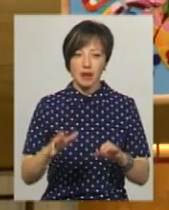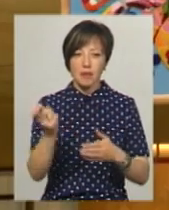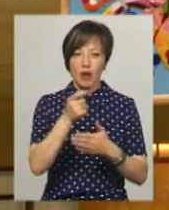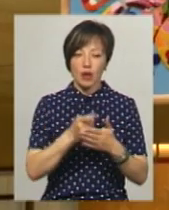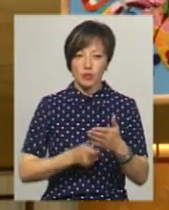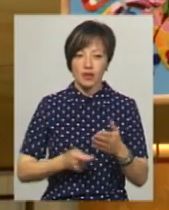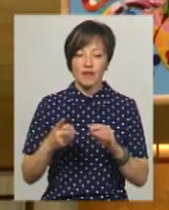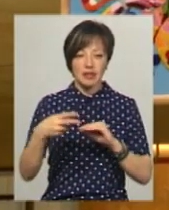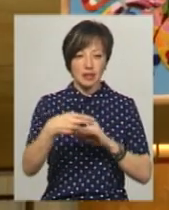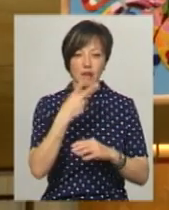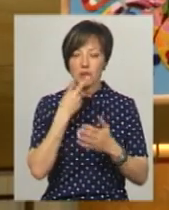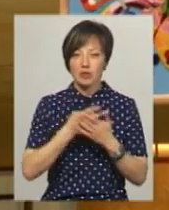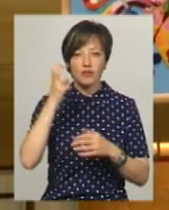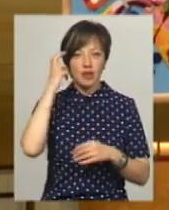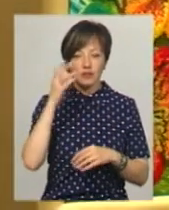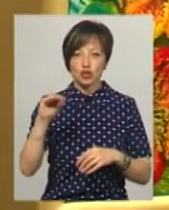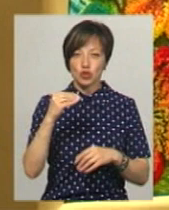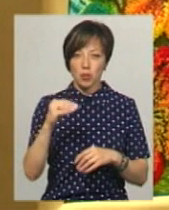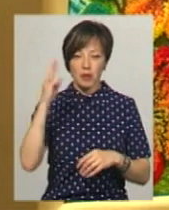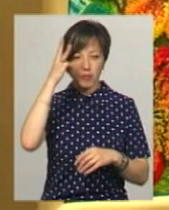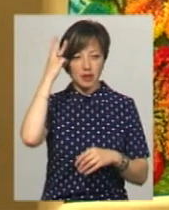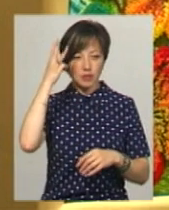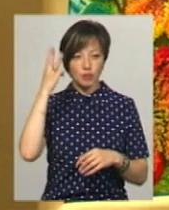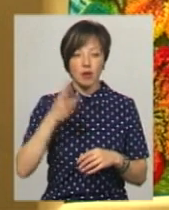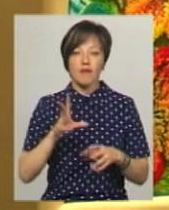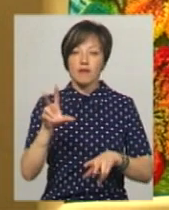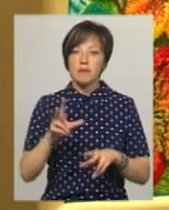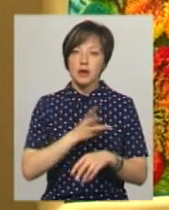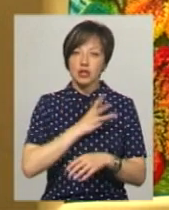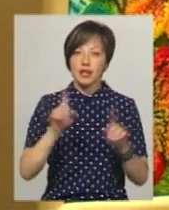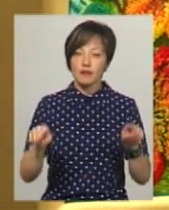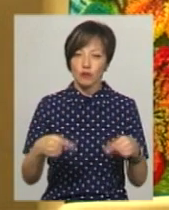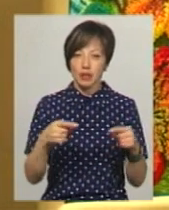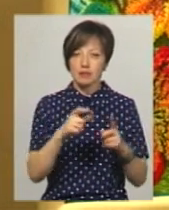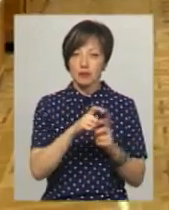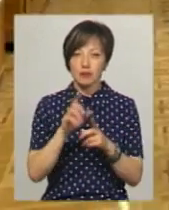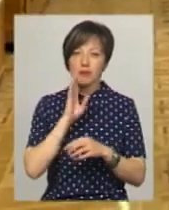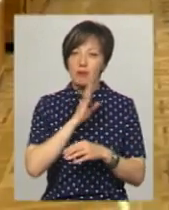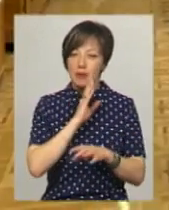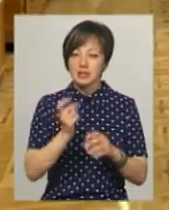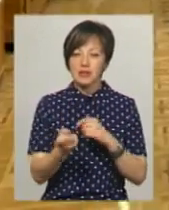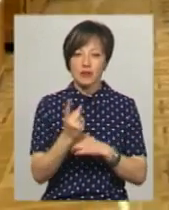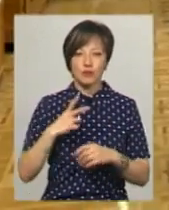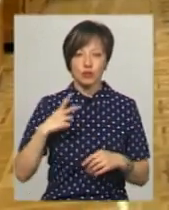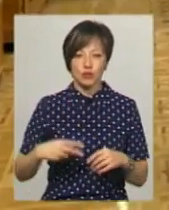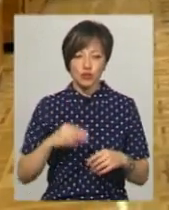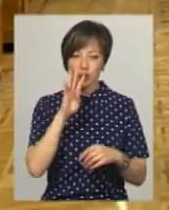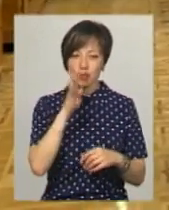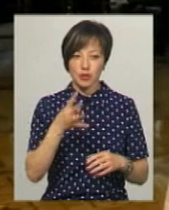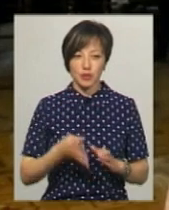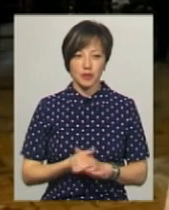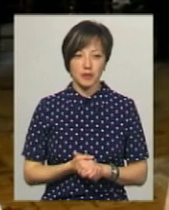малюнки та ветинанки бачили в Києві, Житомирі та Хмельницькому. Бажання творити, за словами жінки, з'явилося у її доньки в